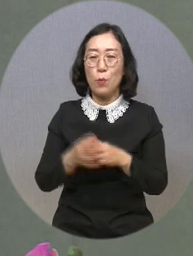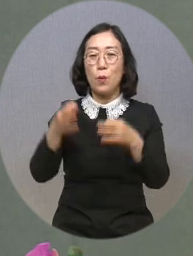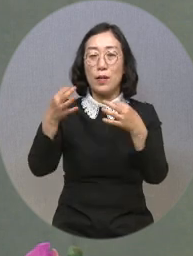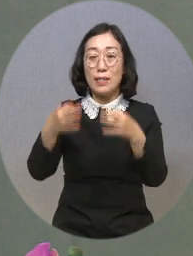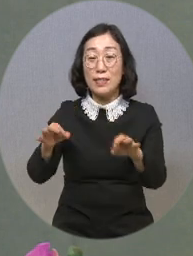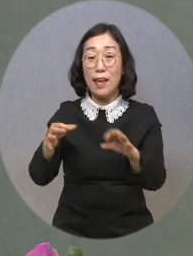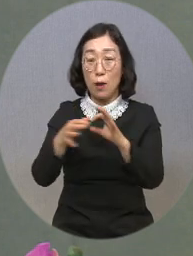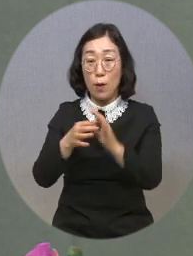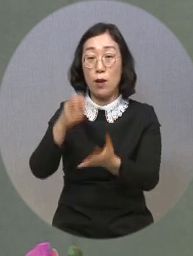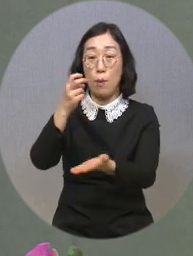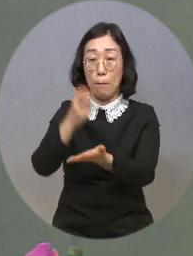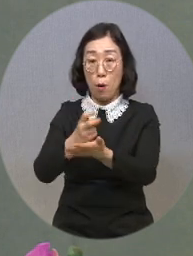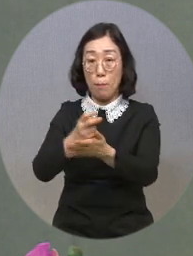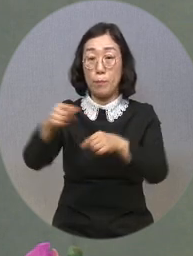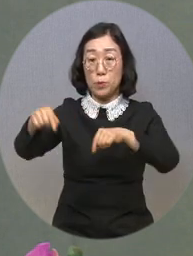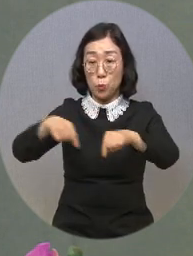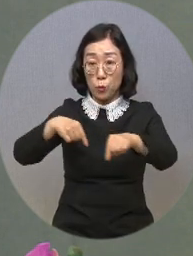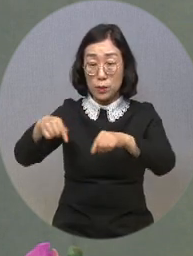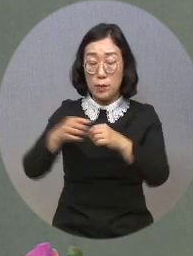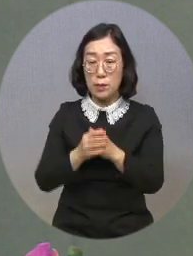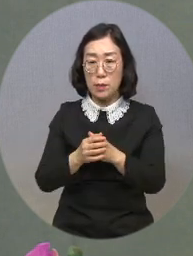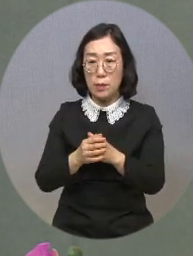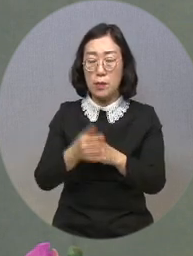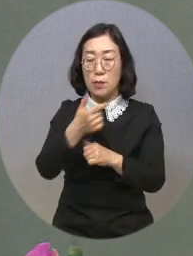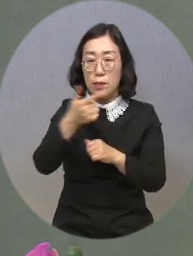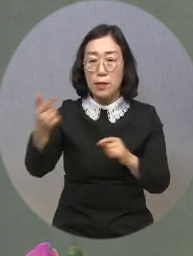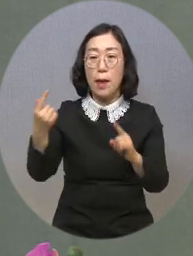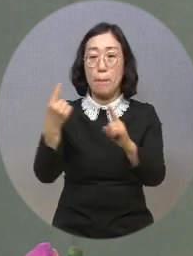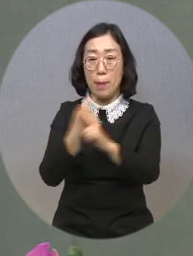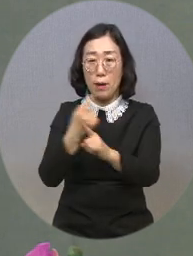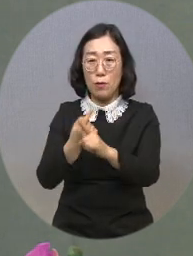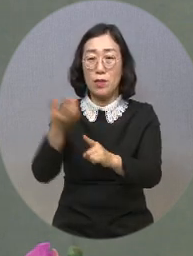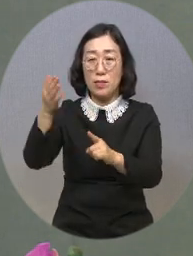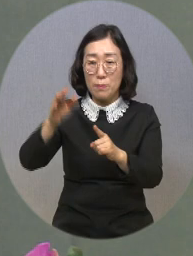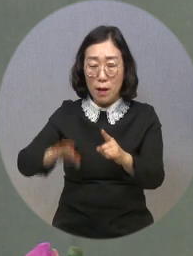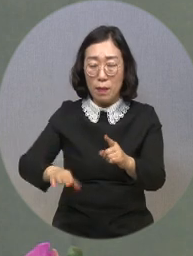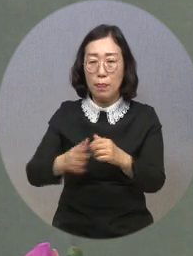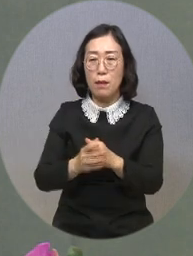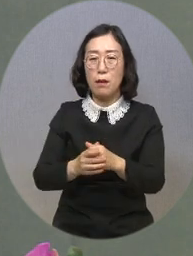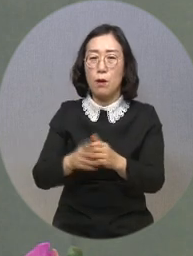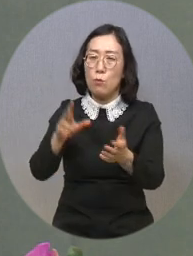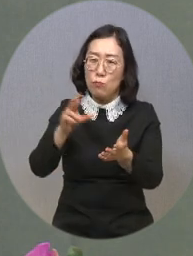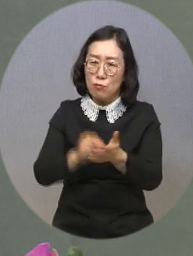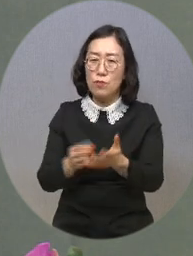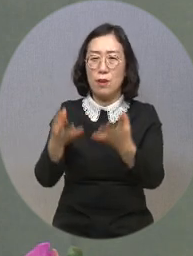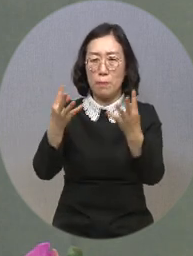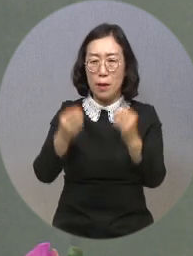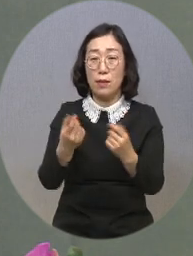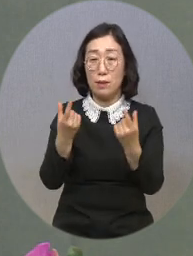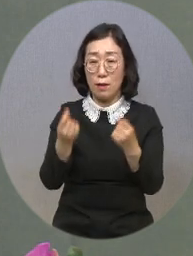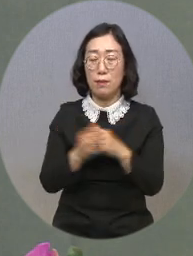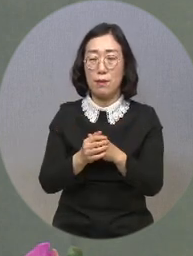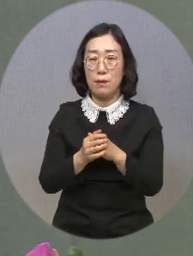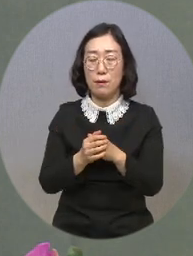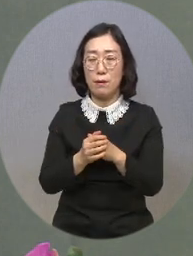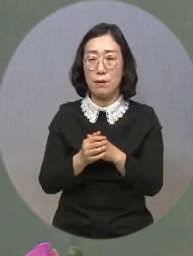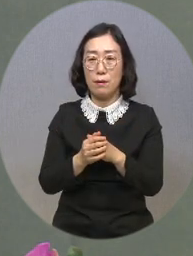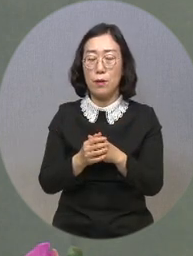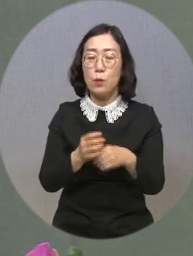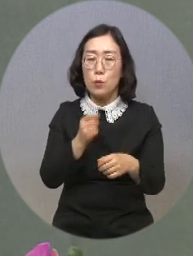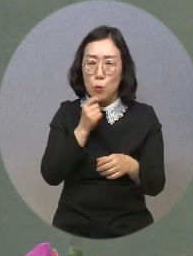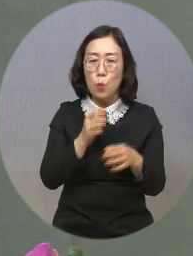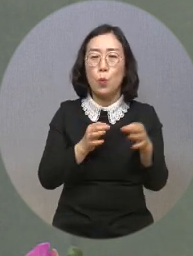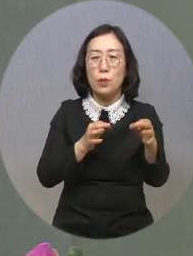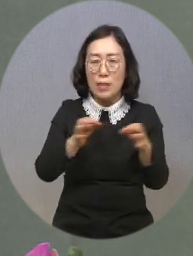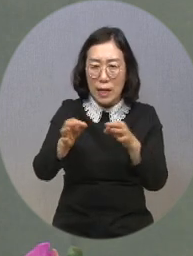서민금융정책이 많이 변화는 되고 있지만은 아직도 문제가 참 많은 것 같아요.